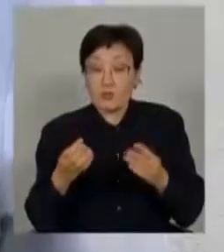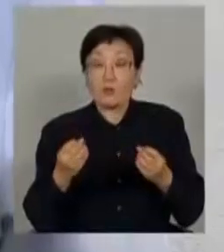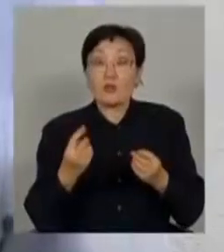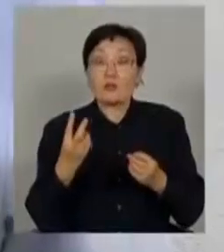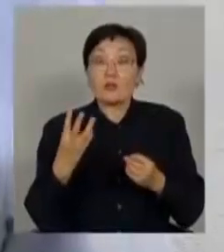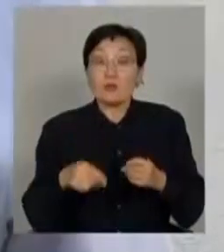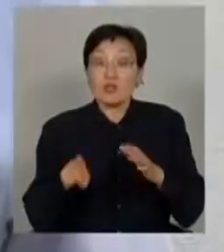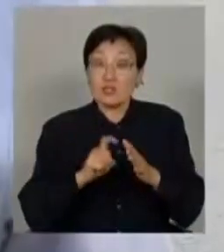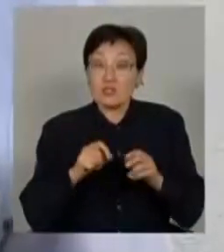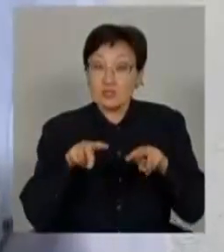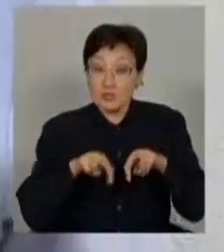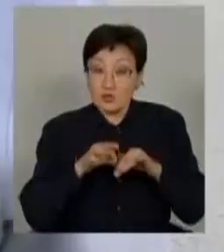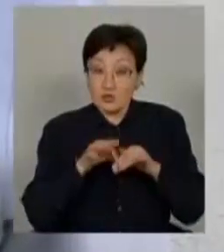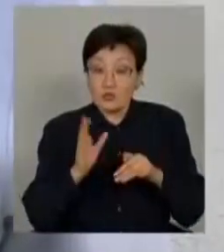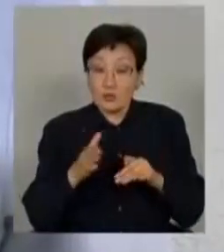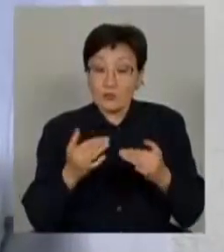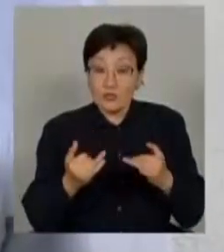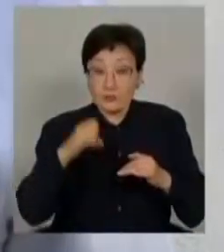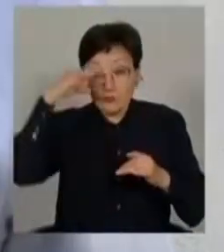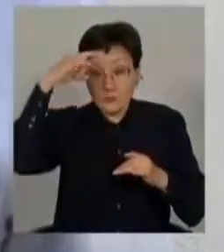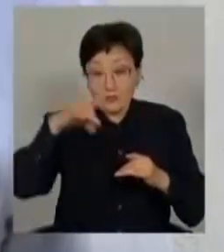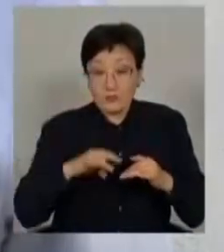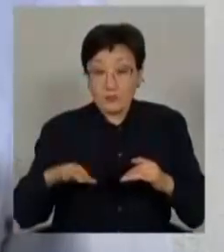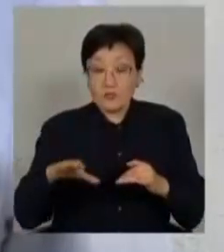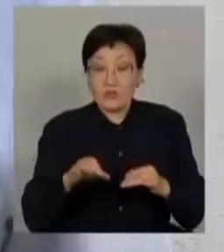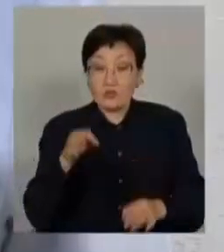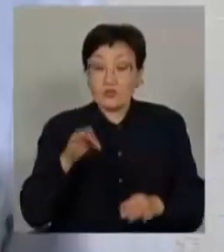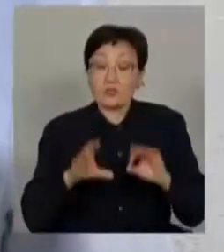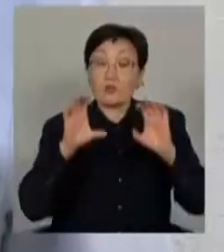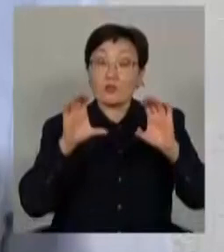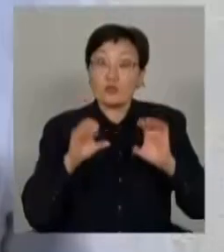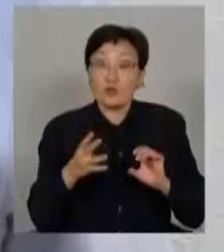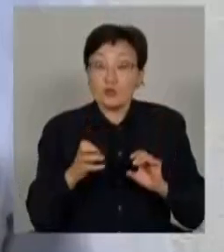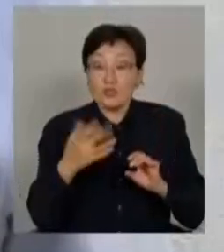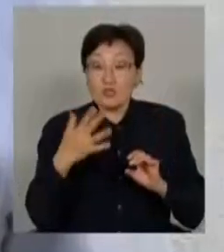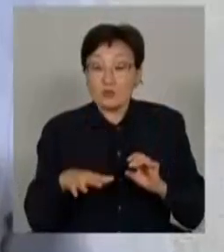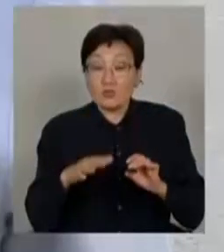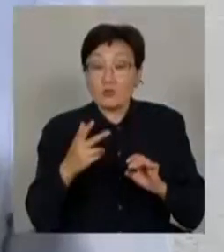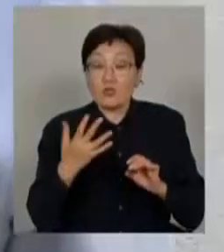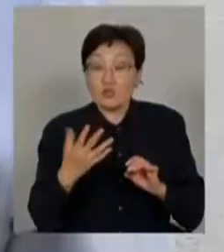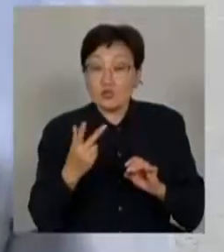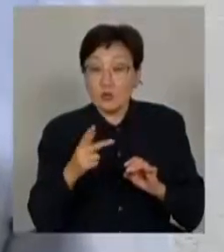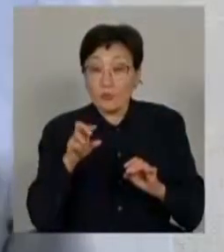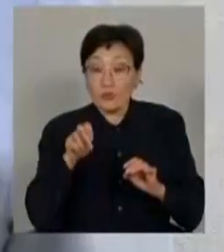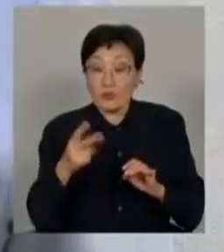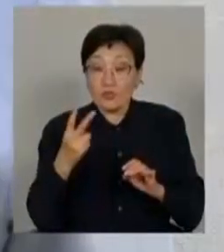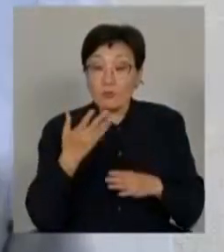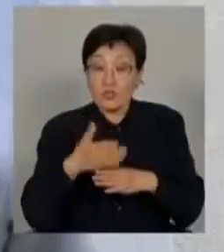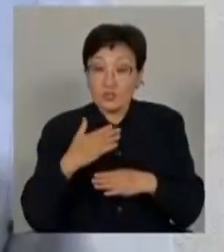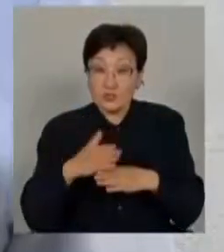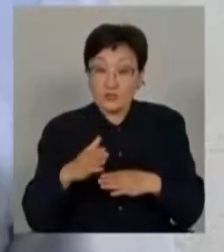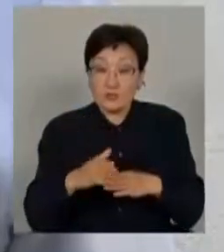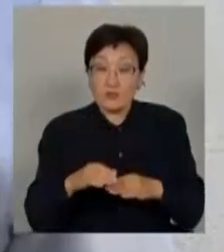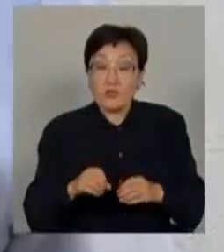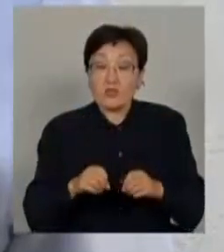да бірқатар сараптама тағайындалады. Қазір Қазақстан Республикасының қылмыстық кодексінің 453-ші бабы 2-ші бөлігімен,